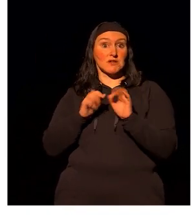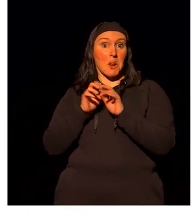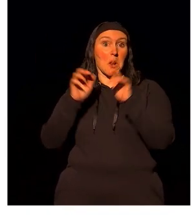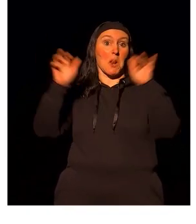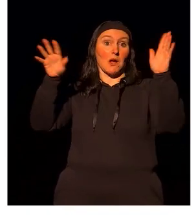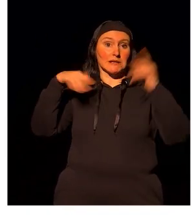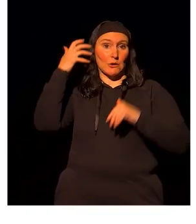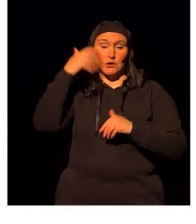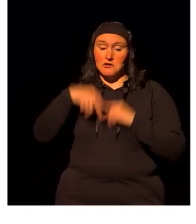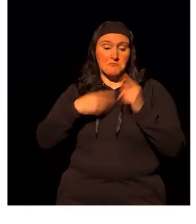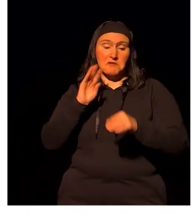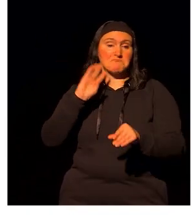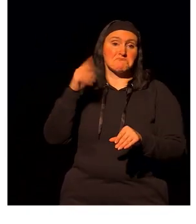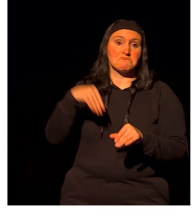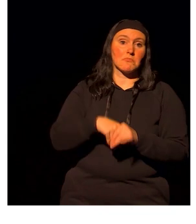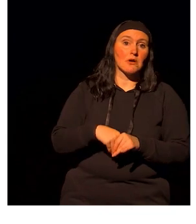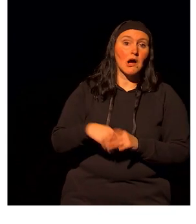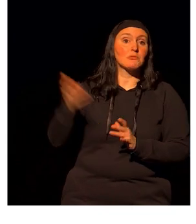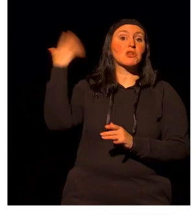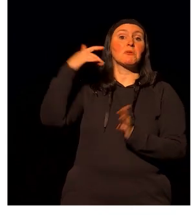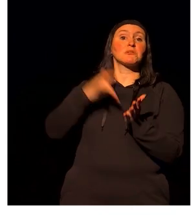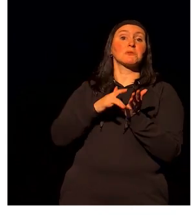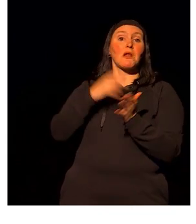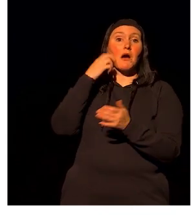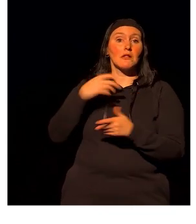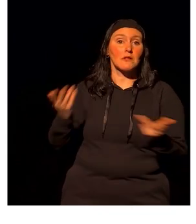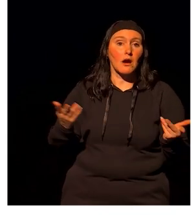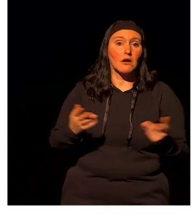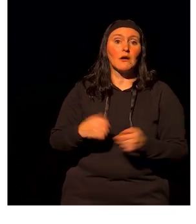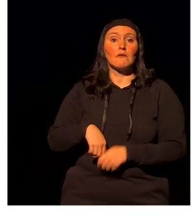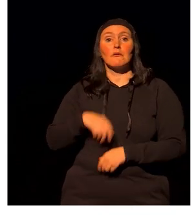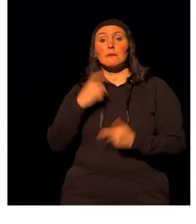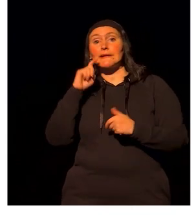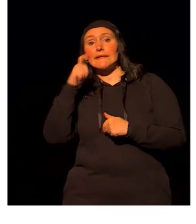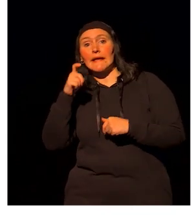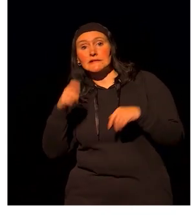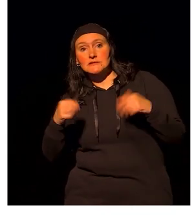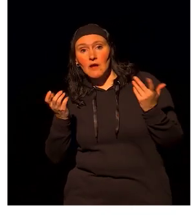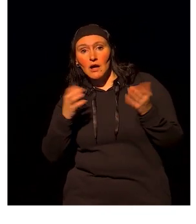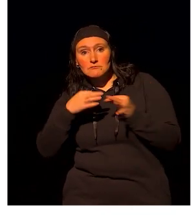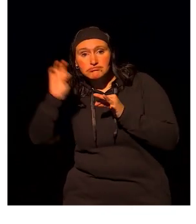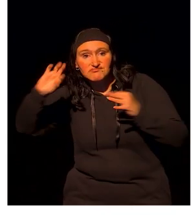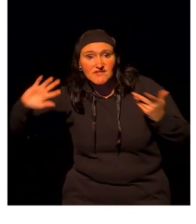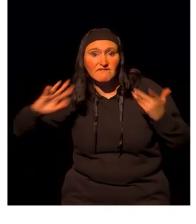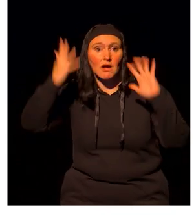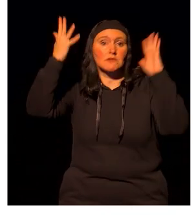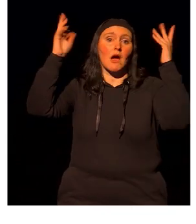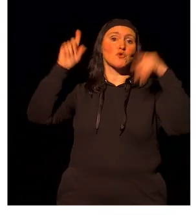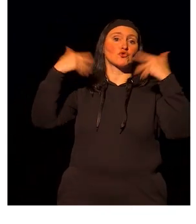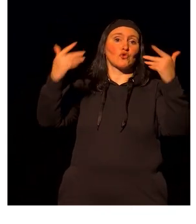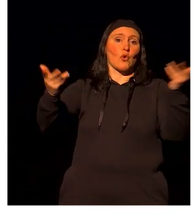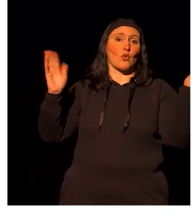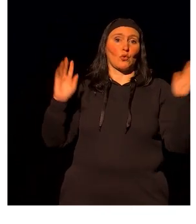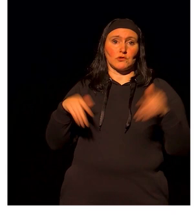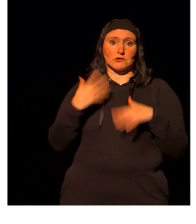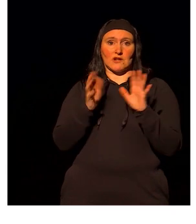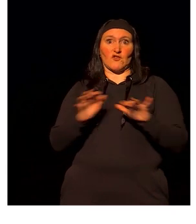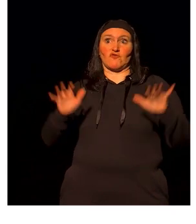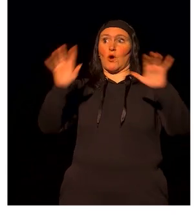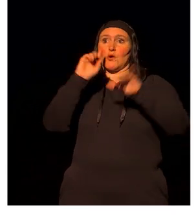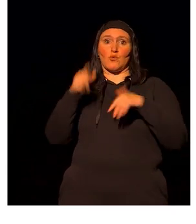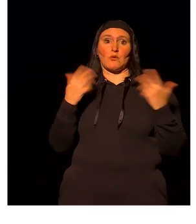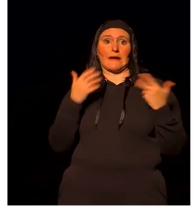den Ritualmordlegenden im Mittelalter? Was ist mit dem Hexenwahn? Das sind Verschwörungstheorien, und zwar ziemlich explizit und